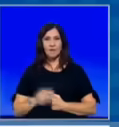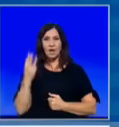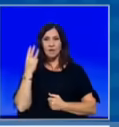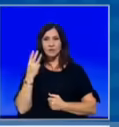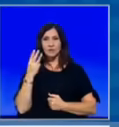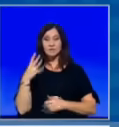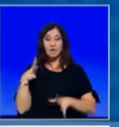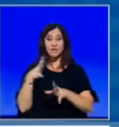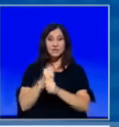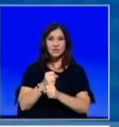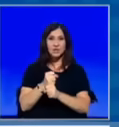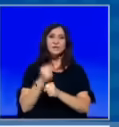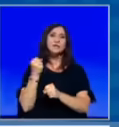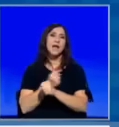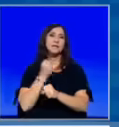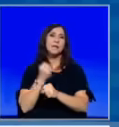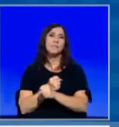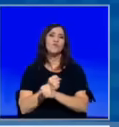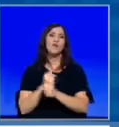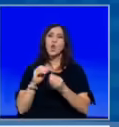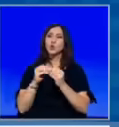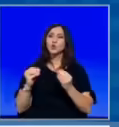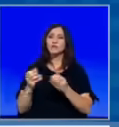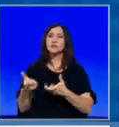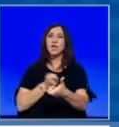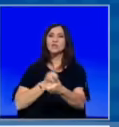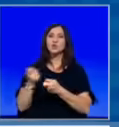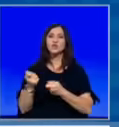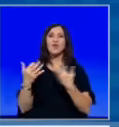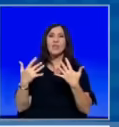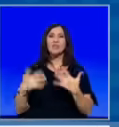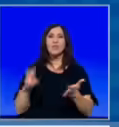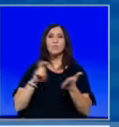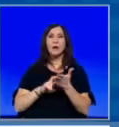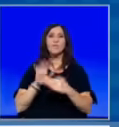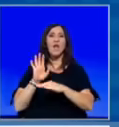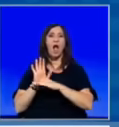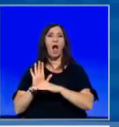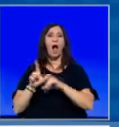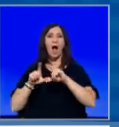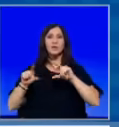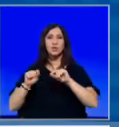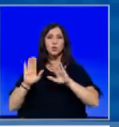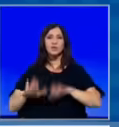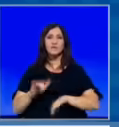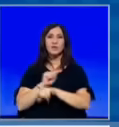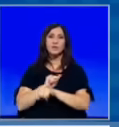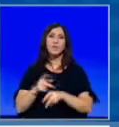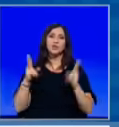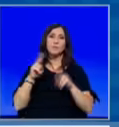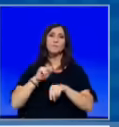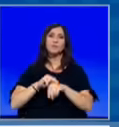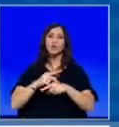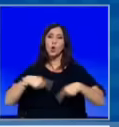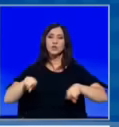Тримата задържани за изработване на устройства за източване на данни от банкови карти остават в ареста. Това реши Пловдивският окръжен съд